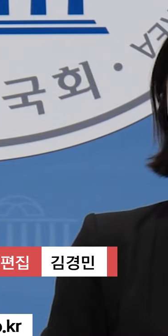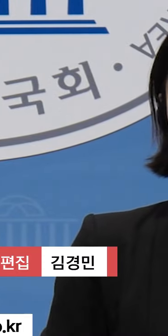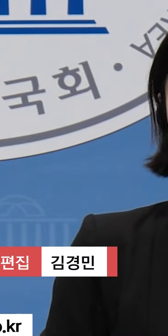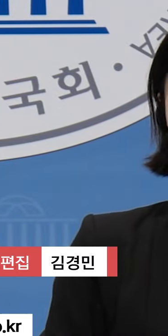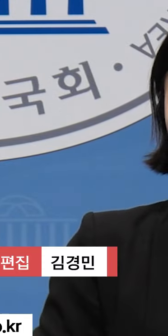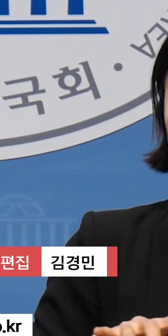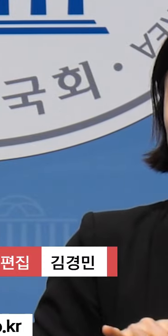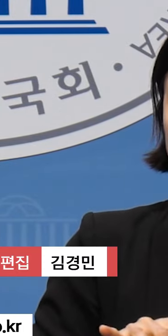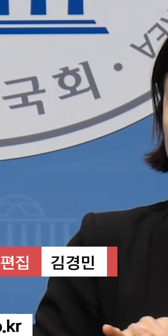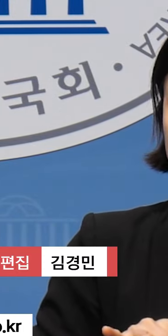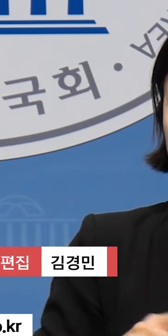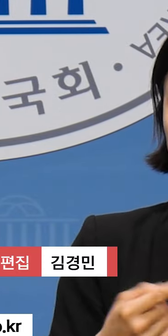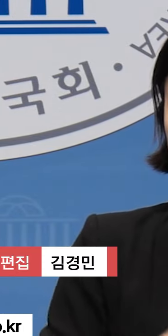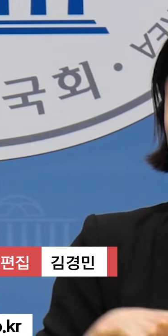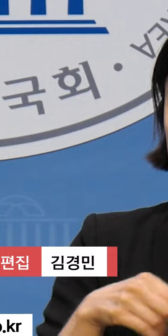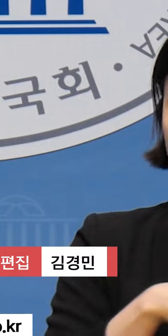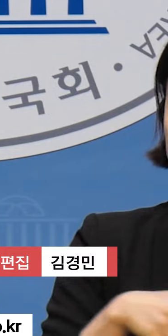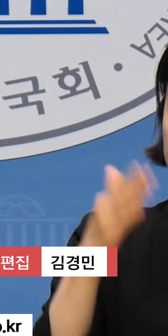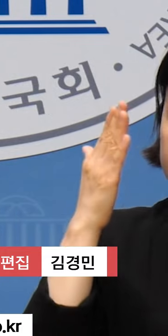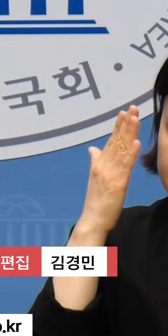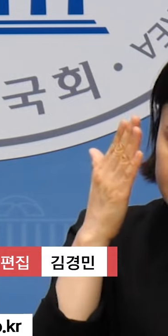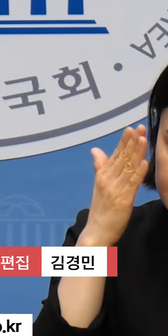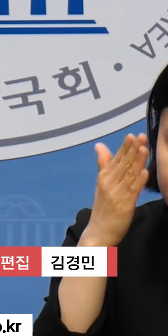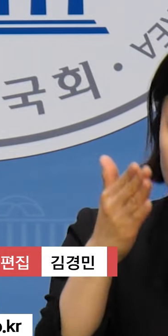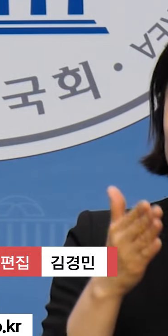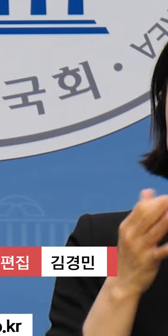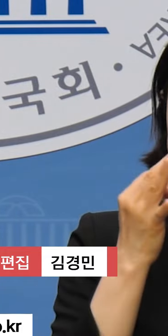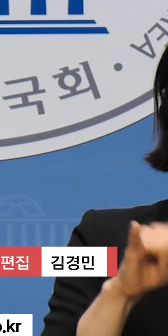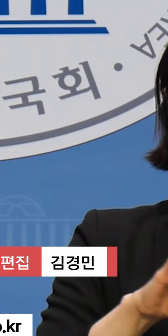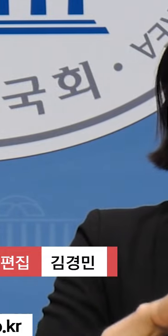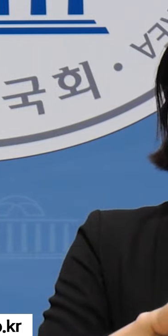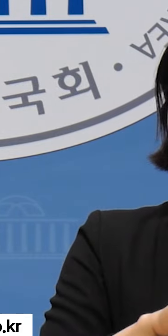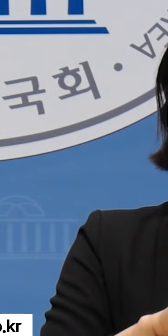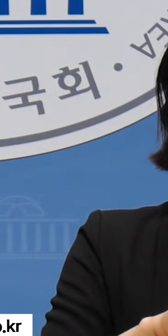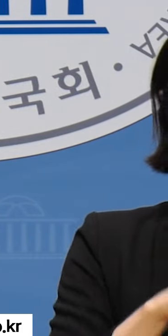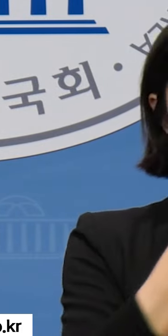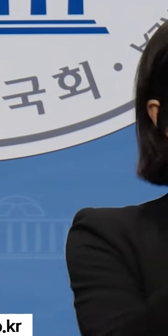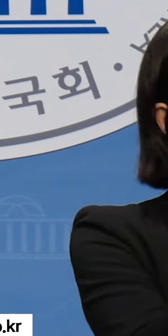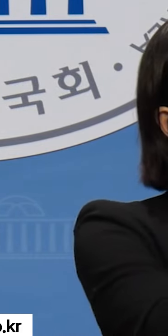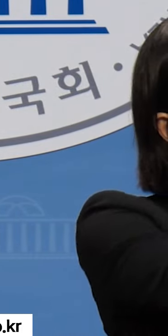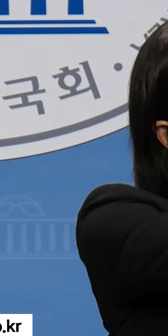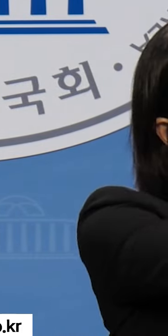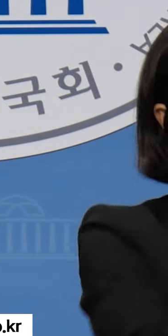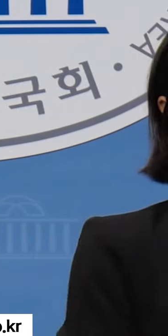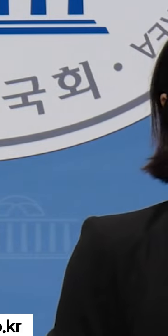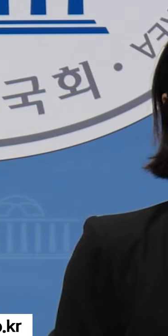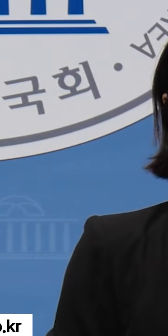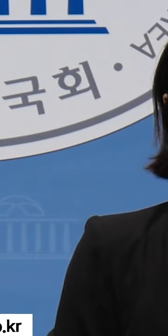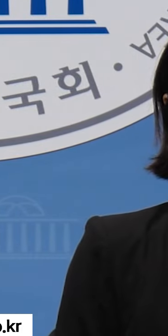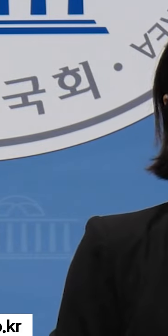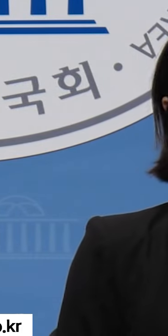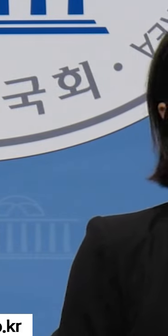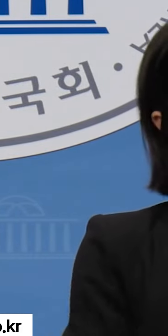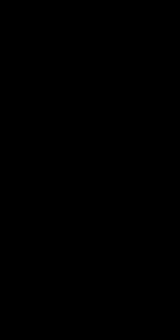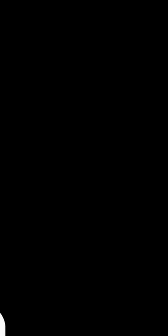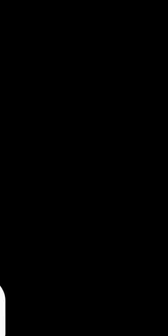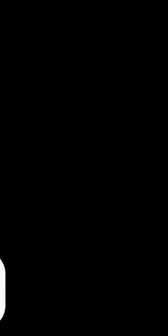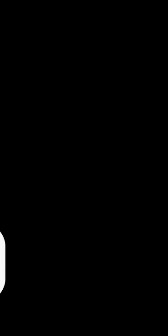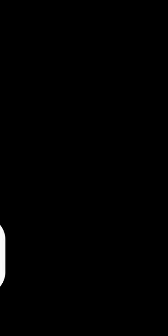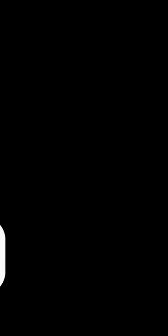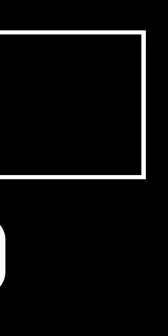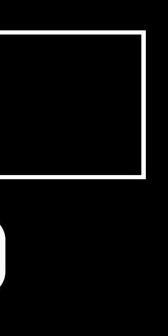과학기술정보방송통신정책에 집중할 것입니다. 더불어민주당 위원님들도 제발 본령으로 돌아와 주십시오.